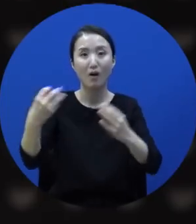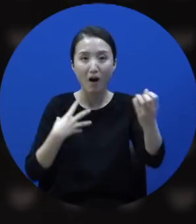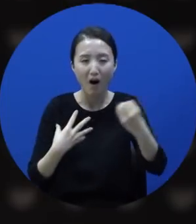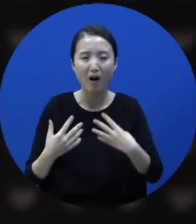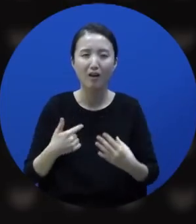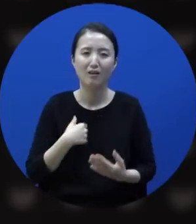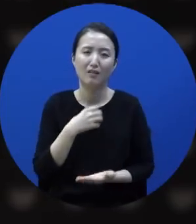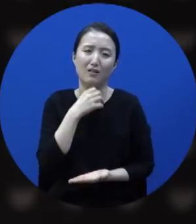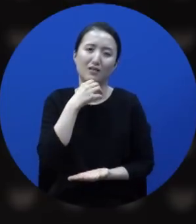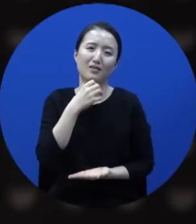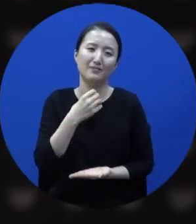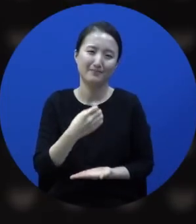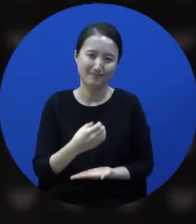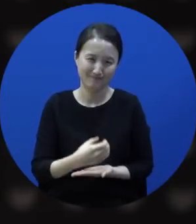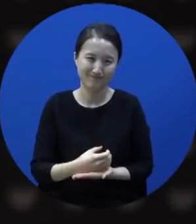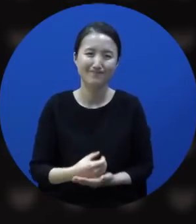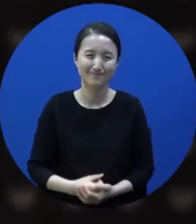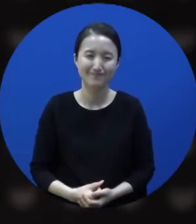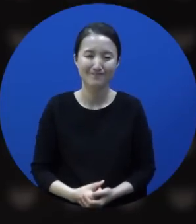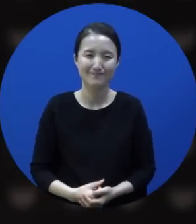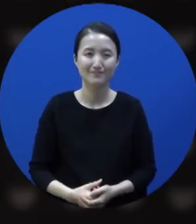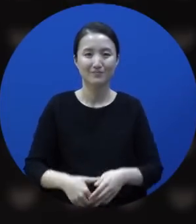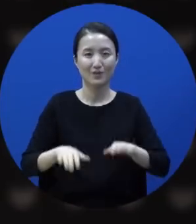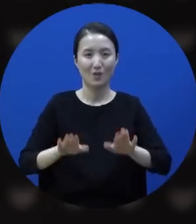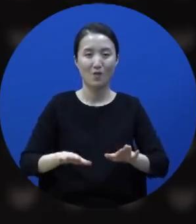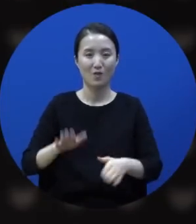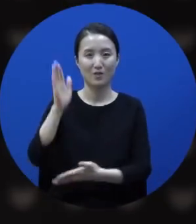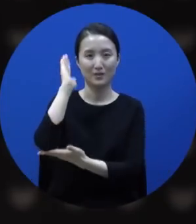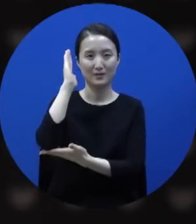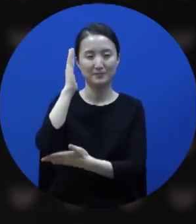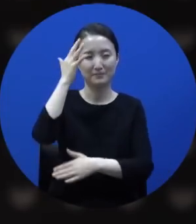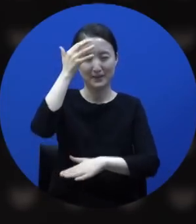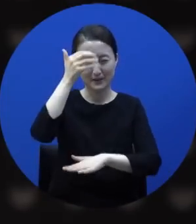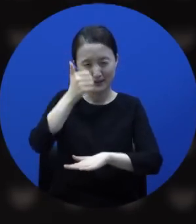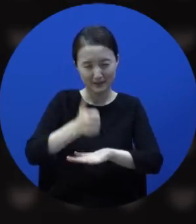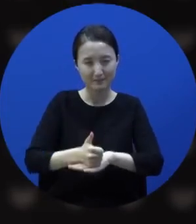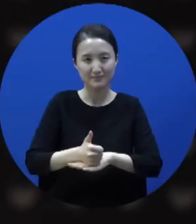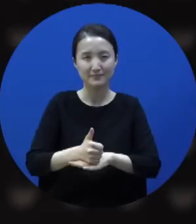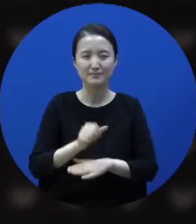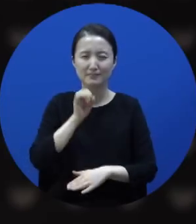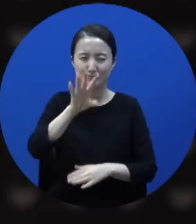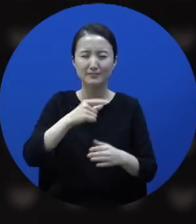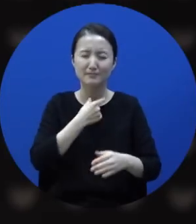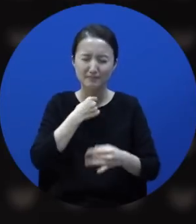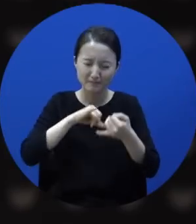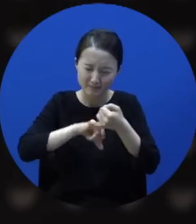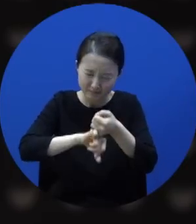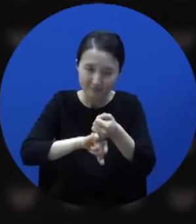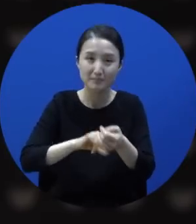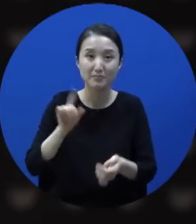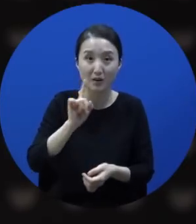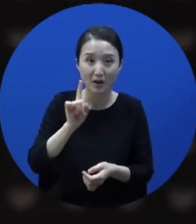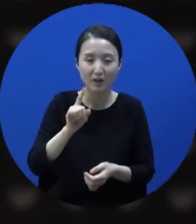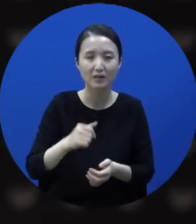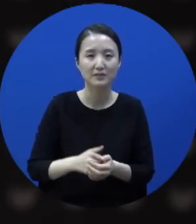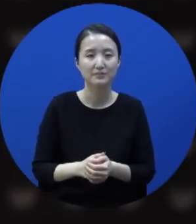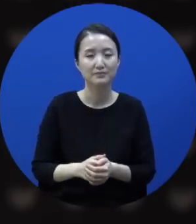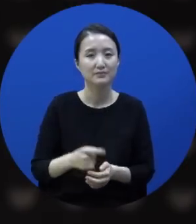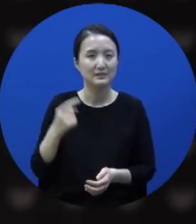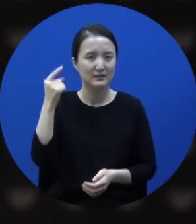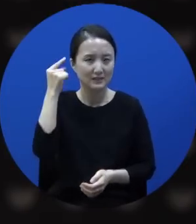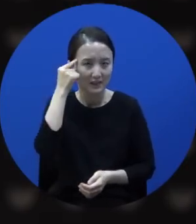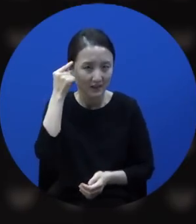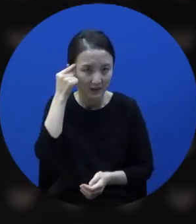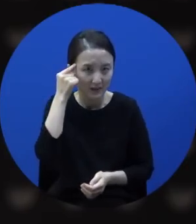감동스러운 일들을 경험을 하고 있어요. 그래서 여러분들에게 오늘 강의의 마지막으로 마무리를 한다면 네. Think